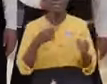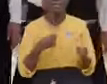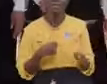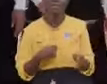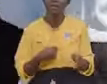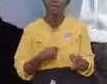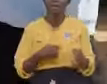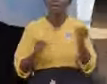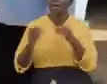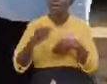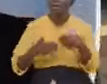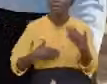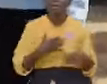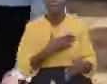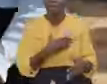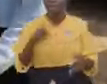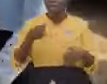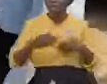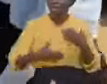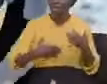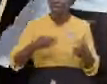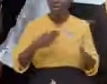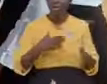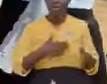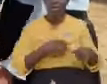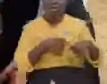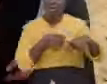ده على الفرح